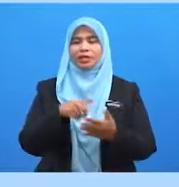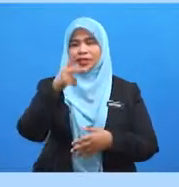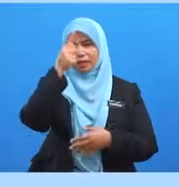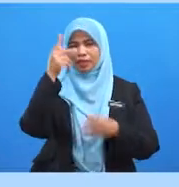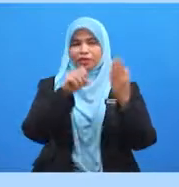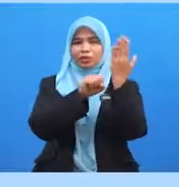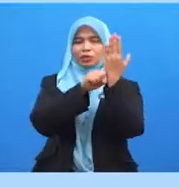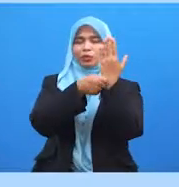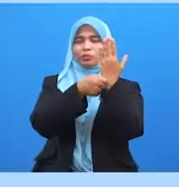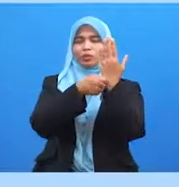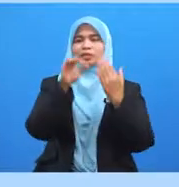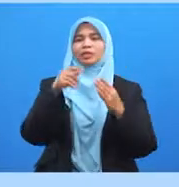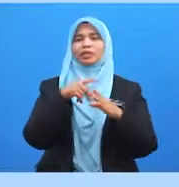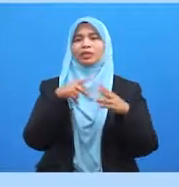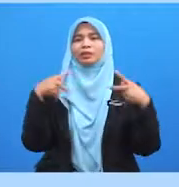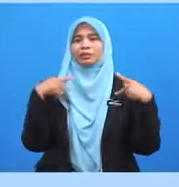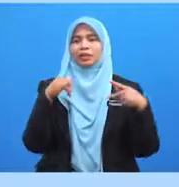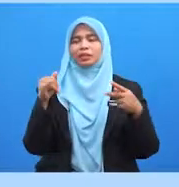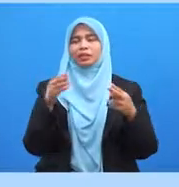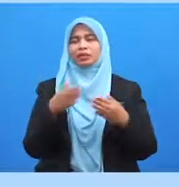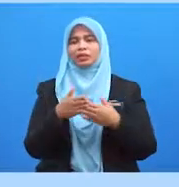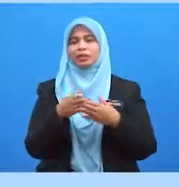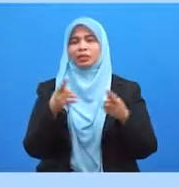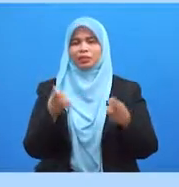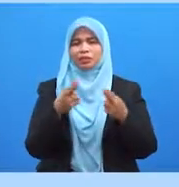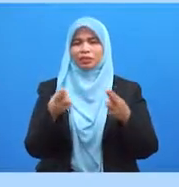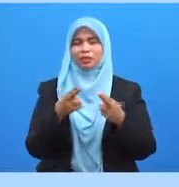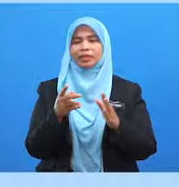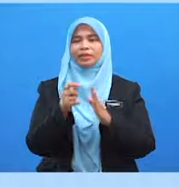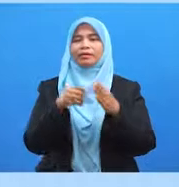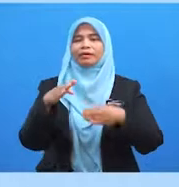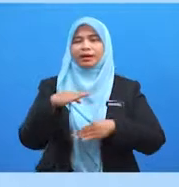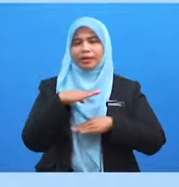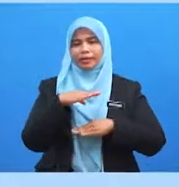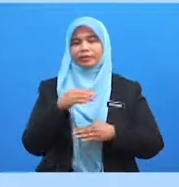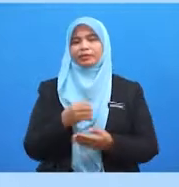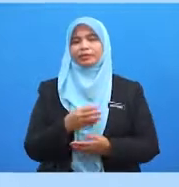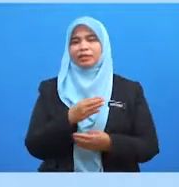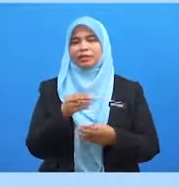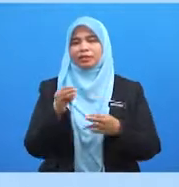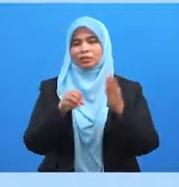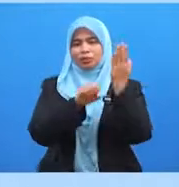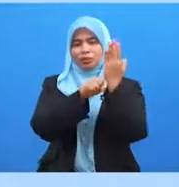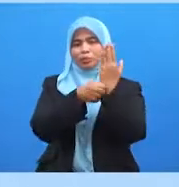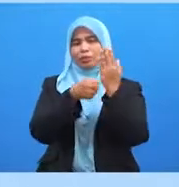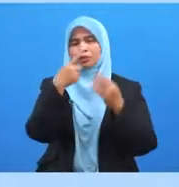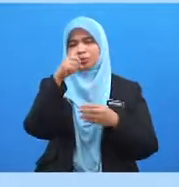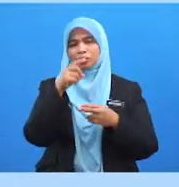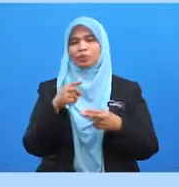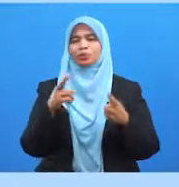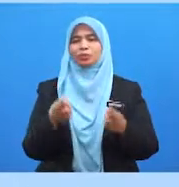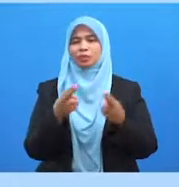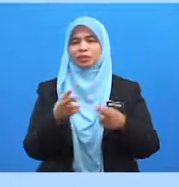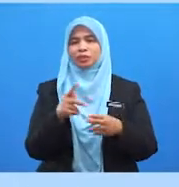yang dimiliki oleh usahawan adalah terbatas, sedangkan sumber untuk mengusahakan perniagaan